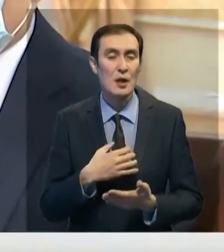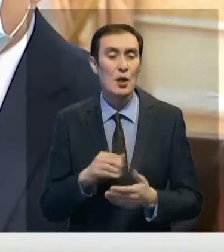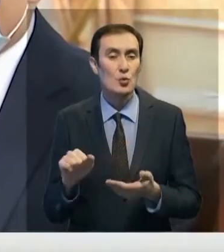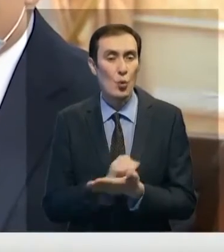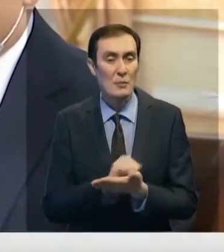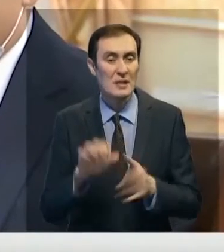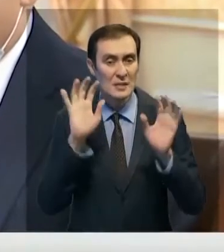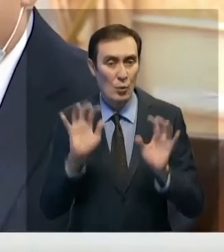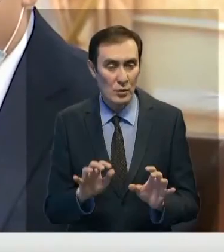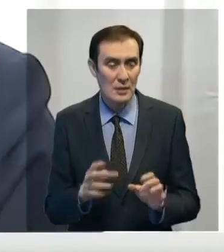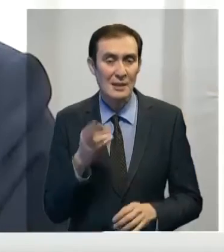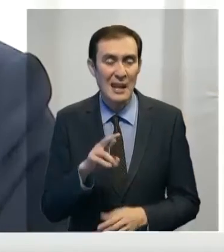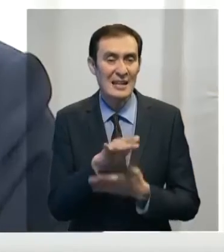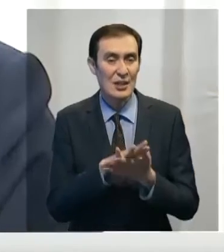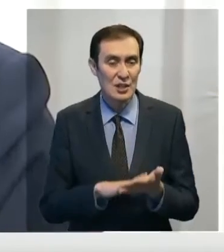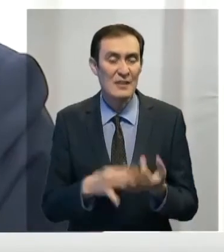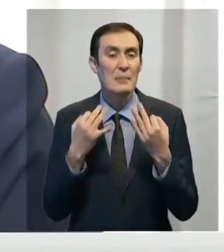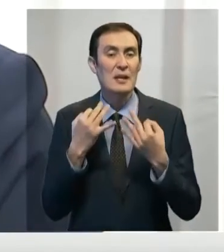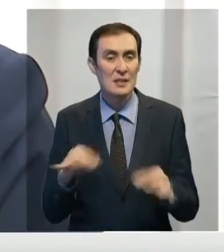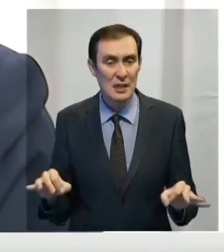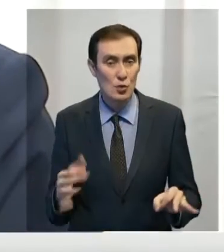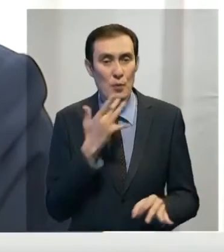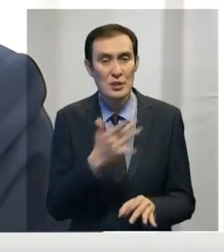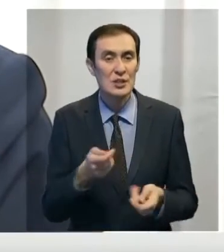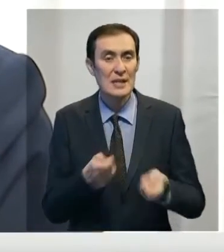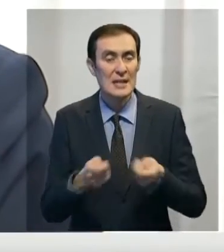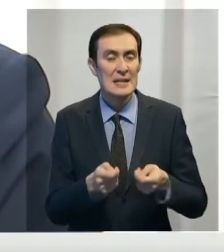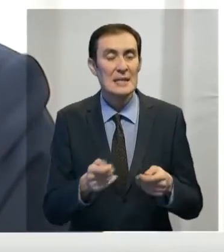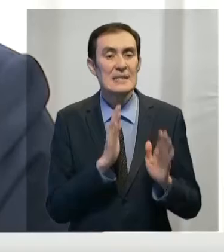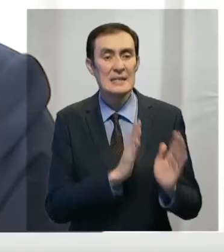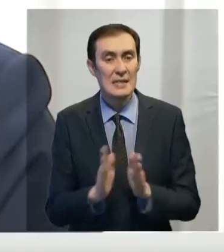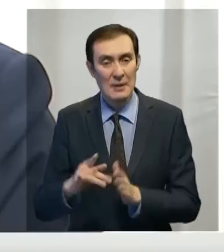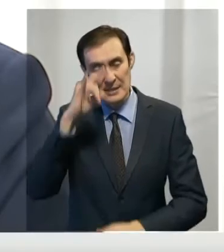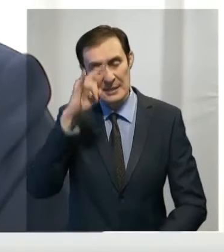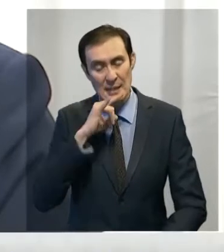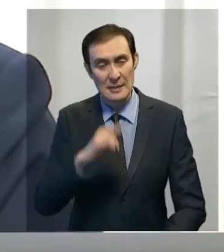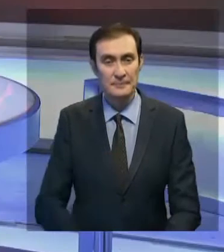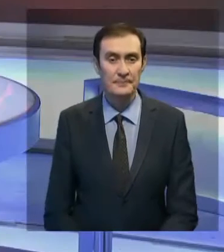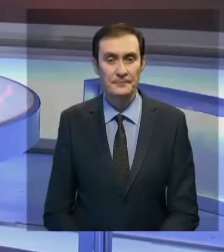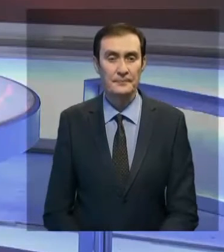законов, направленных на дальнейшую демократизацию политической системы Казахстана.